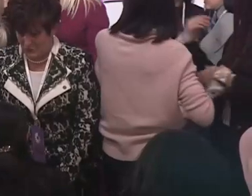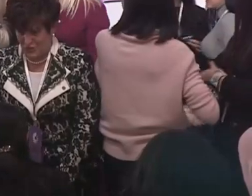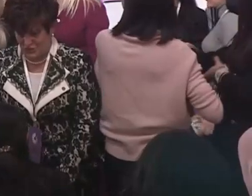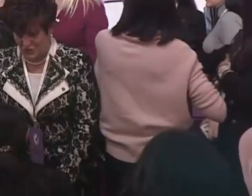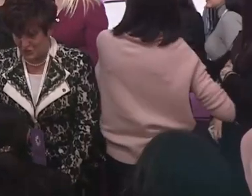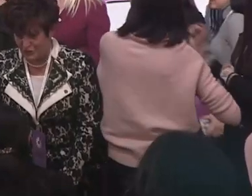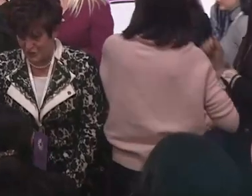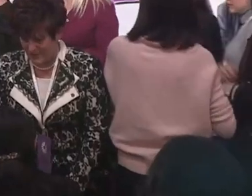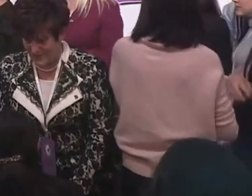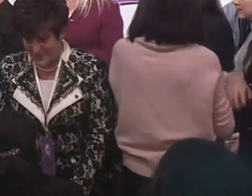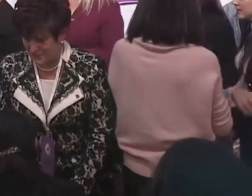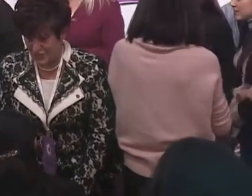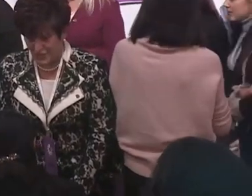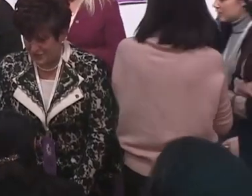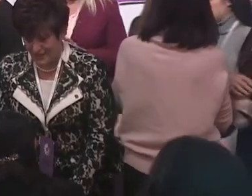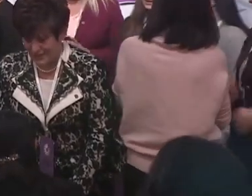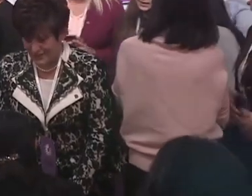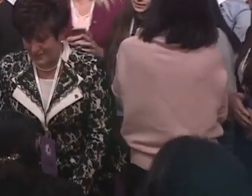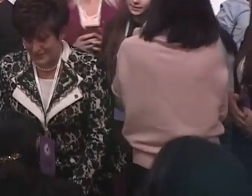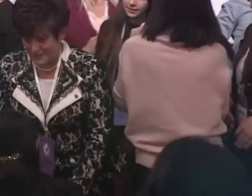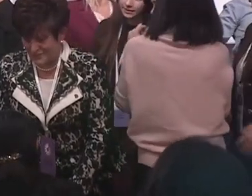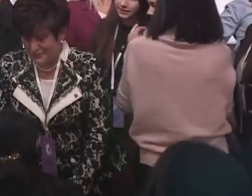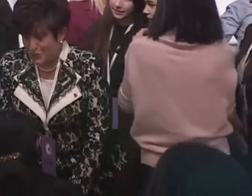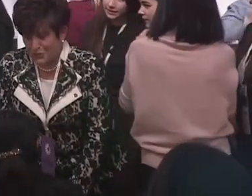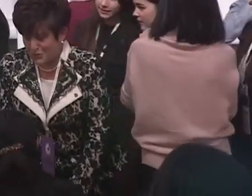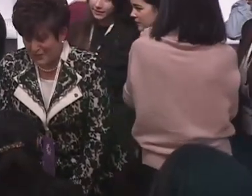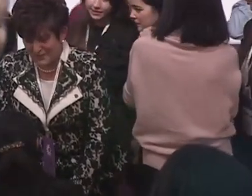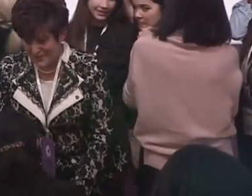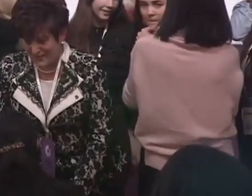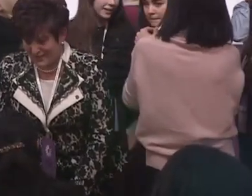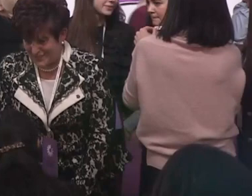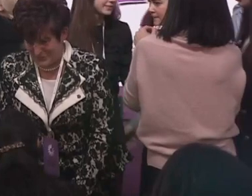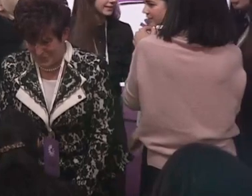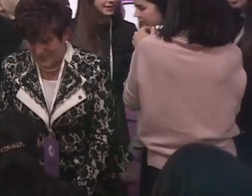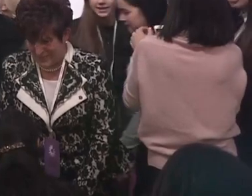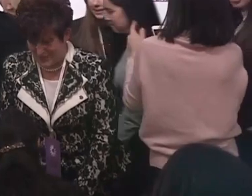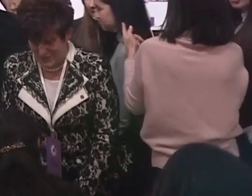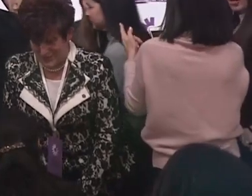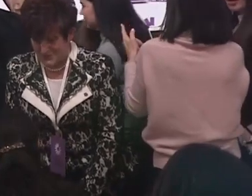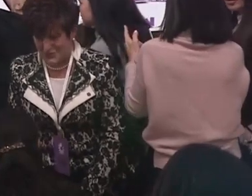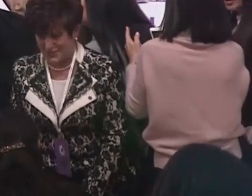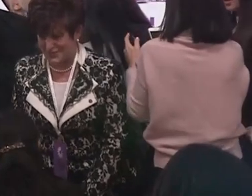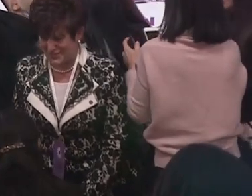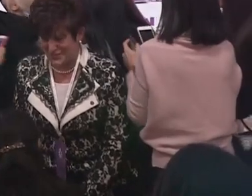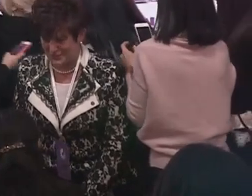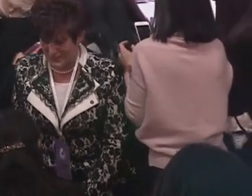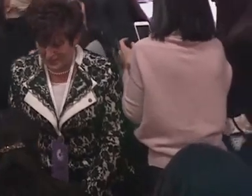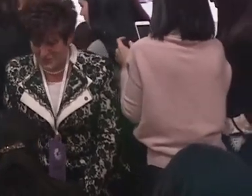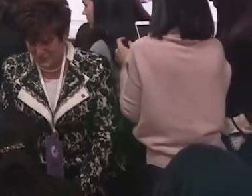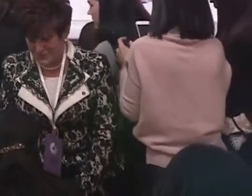Шановні гості, просимо займати свої місця. За мить розпочинаємо четверту дискусійну платформу.